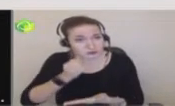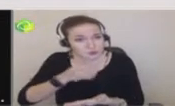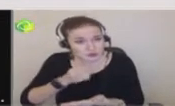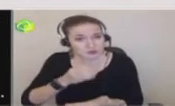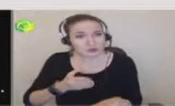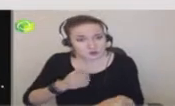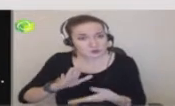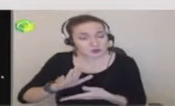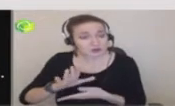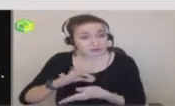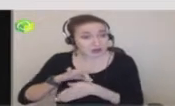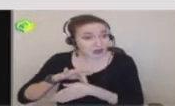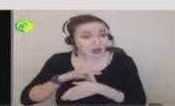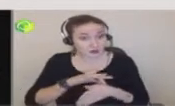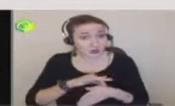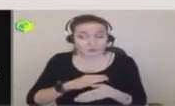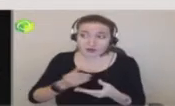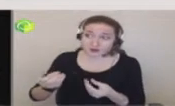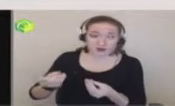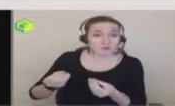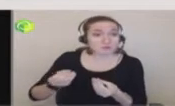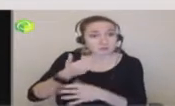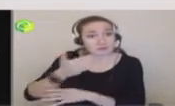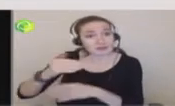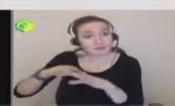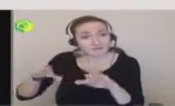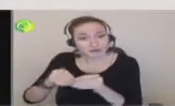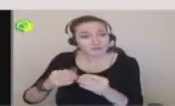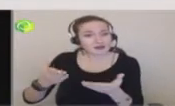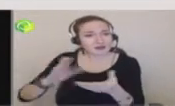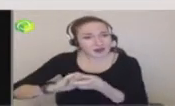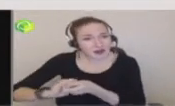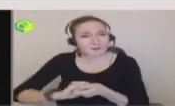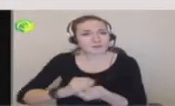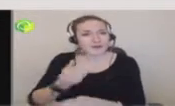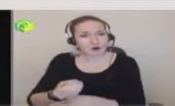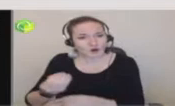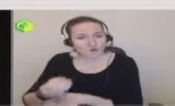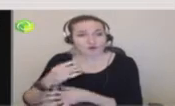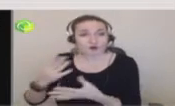m'avoir laissé le temps d'écrire tout ça. Et puis, je vais laisser parler un peu Marina parce que.